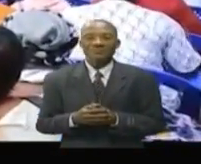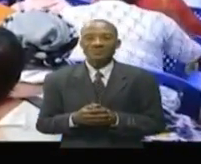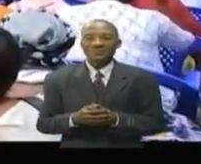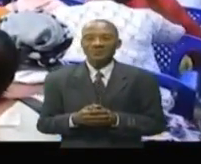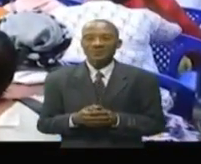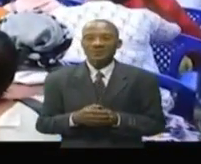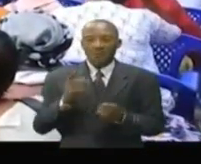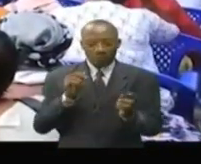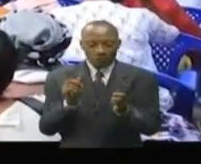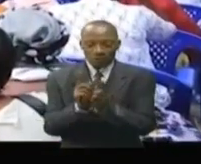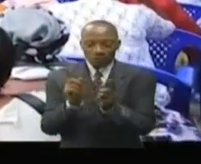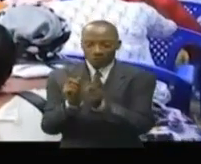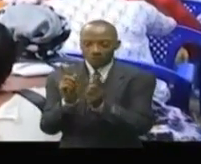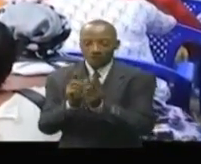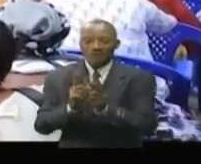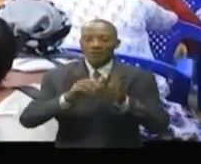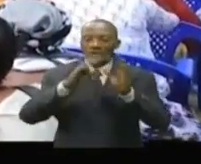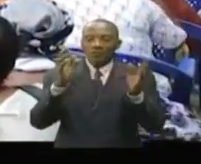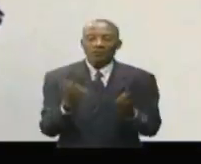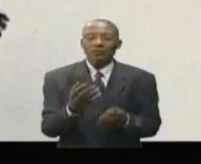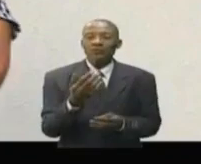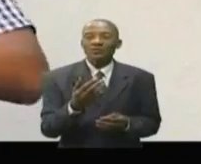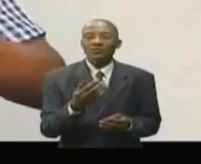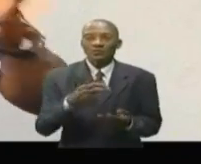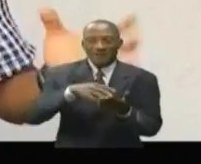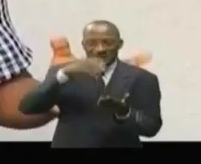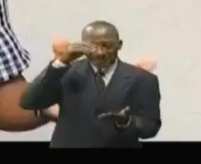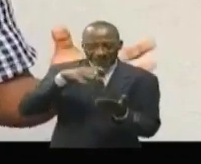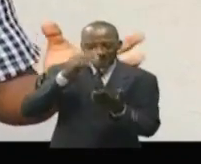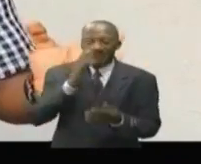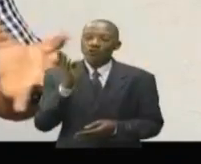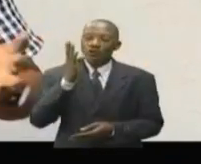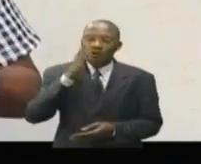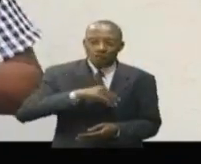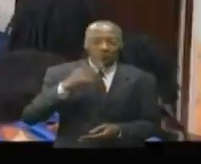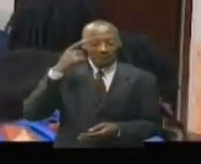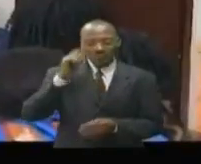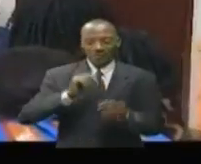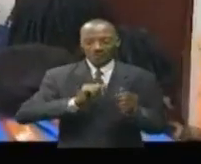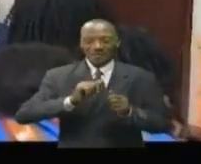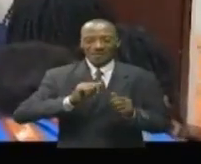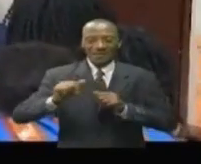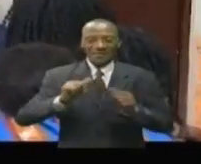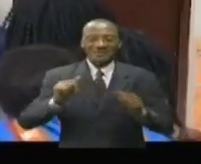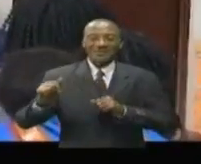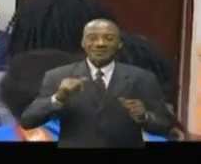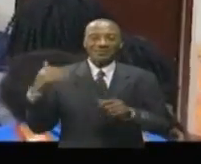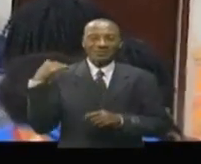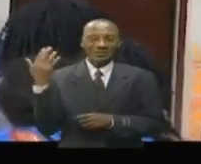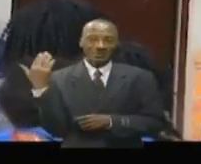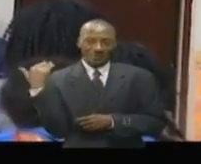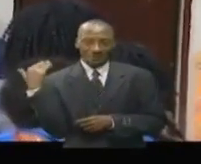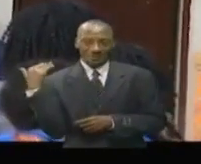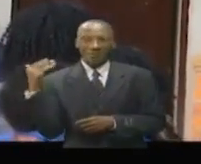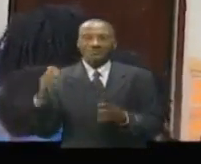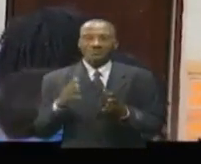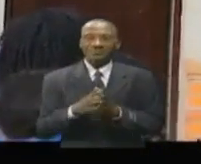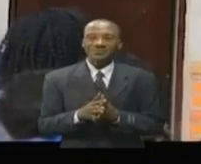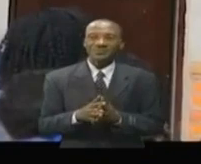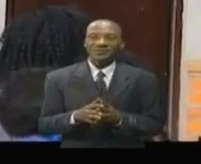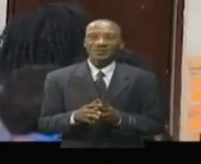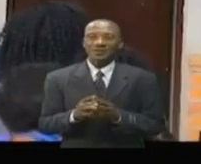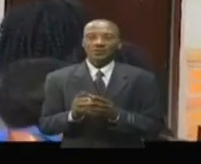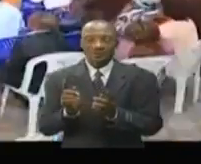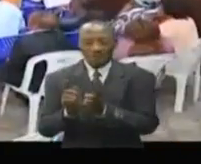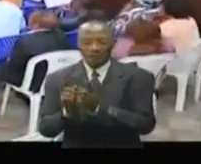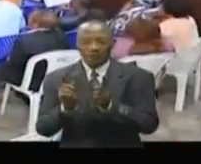dernières épreuves de l'examen d'État, qui s'interrogent évidemment sur leur avenir. Comment reprendre l'année sans appui financier et